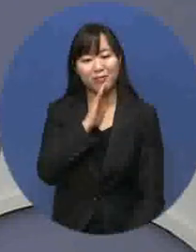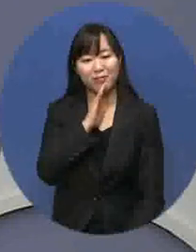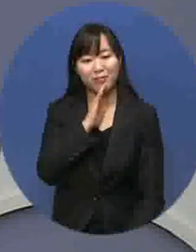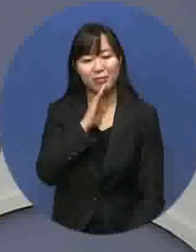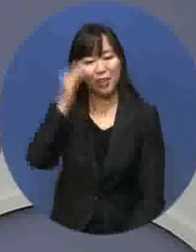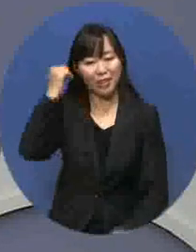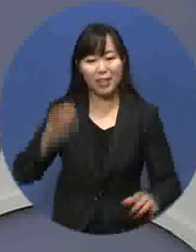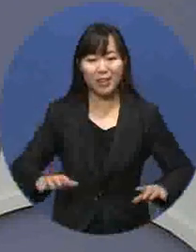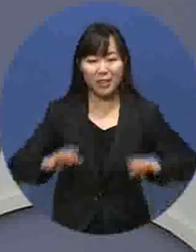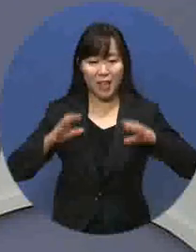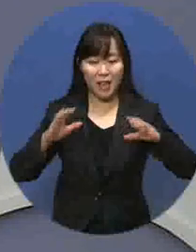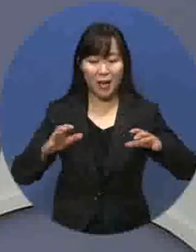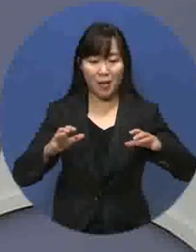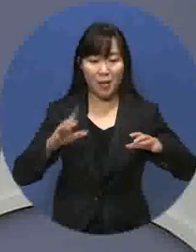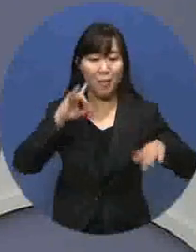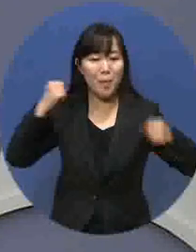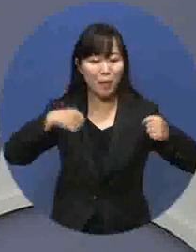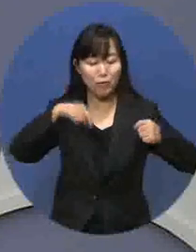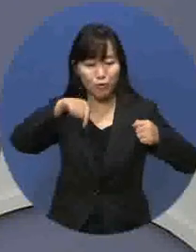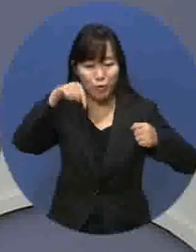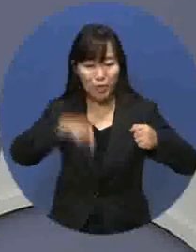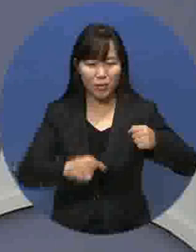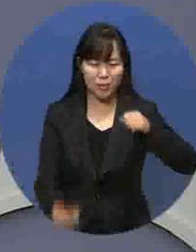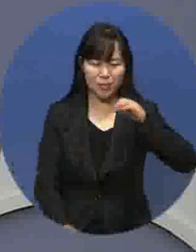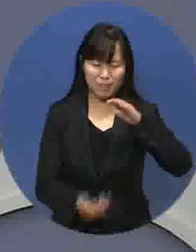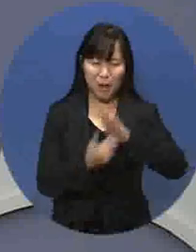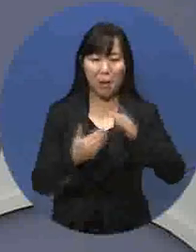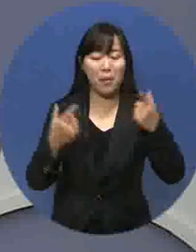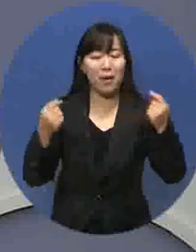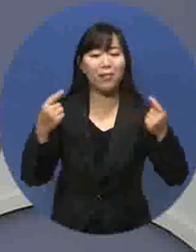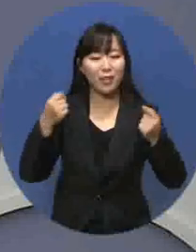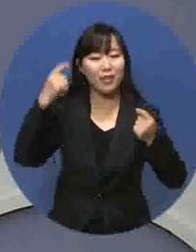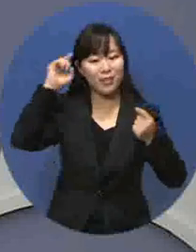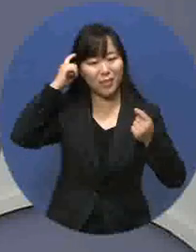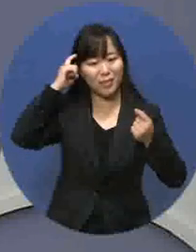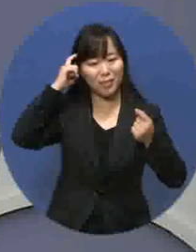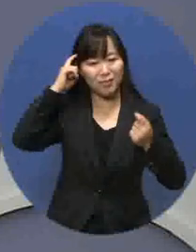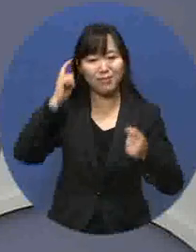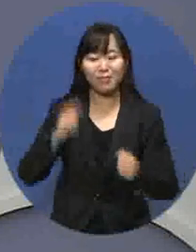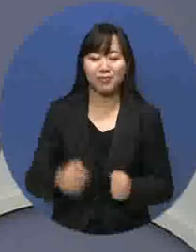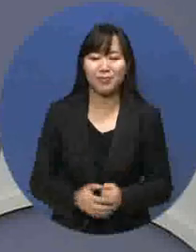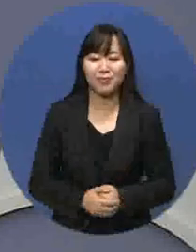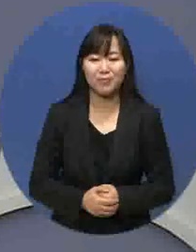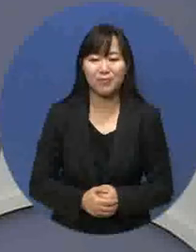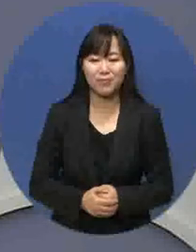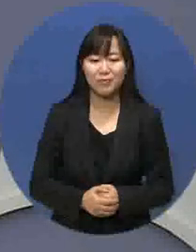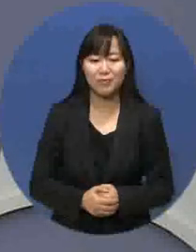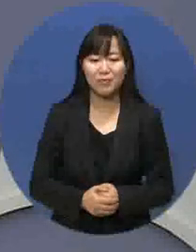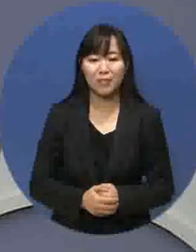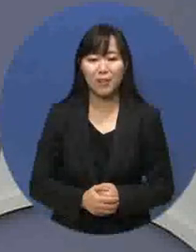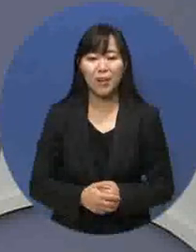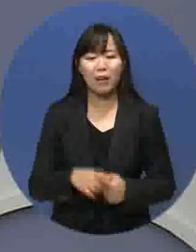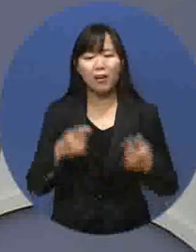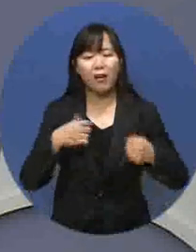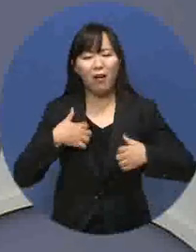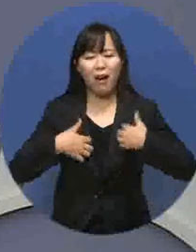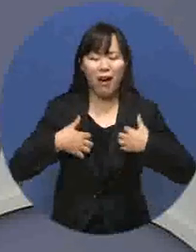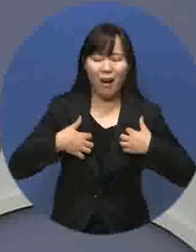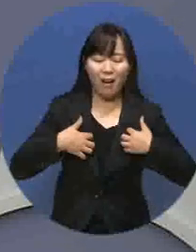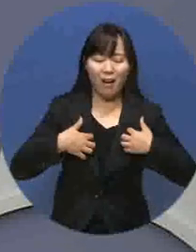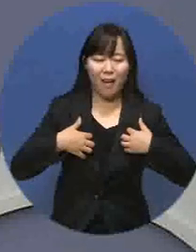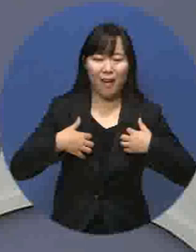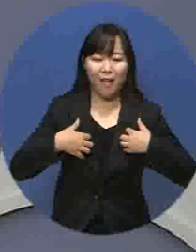단언컨대 대한민국 배우들 중에서 가장 이제 최고시지 않나라는 생각이 좀 들어서 어떻게 하면 이 신명하고 흥을